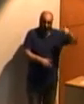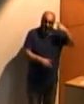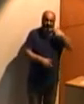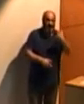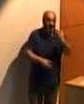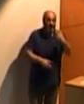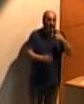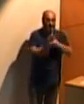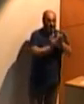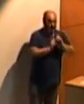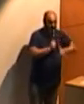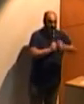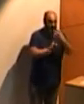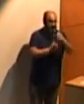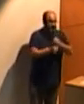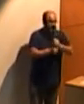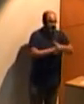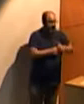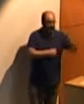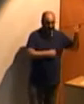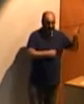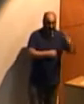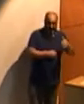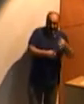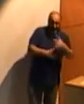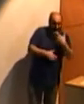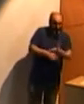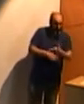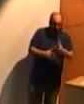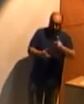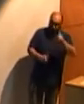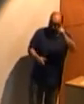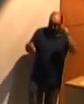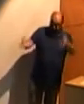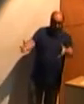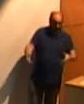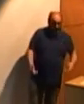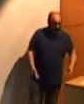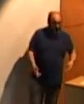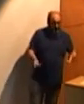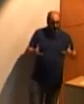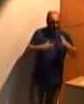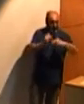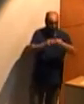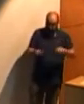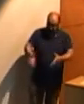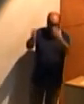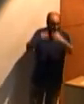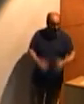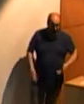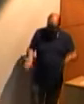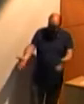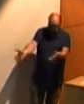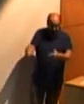4e siècle qui vous dise dieu d'une certaine façon créé des espaces nous tendent des lego eh bien on va jouer aux lego